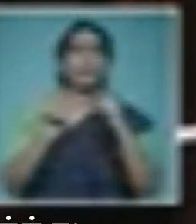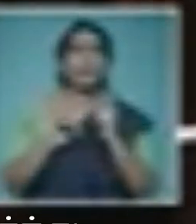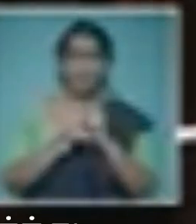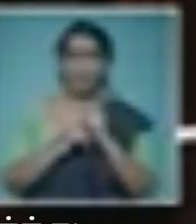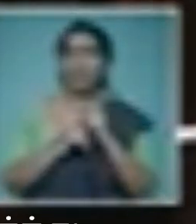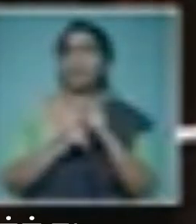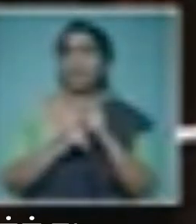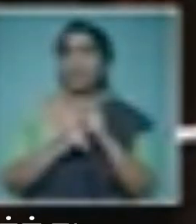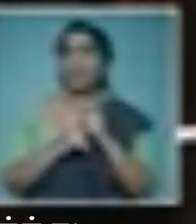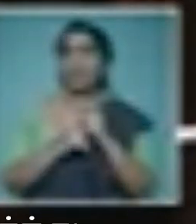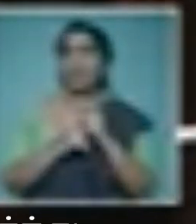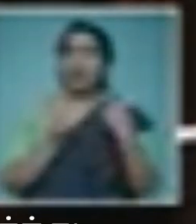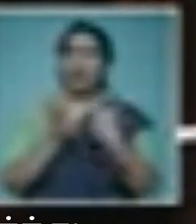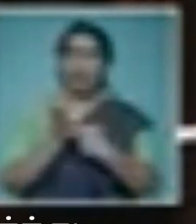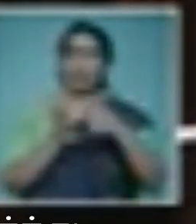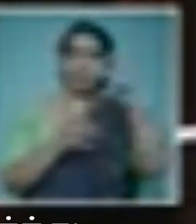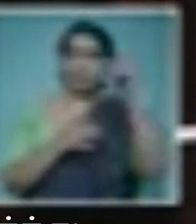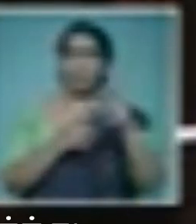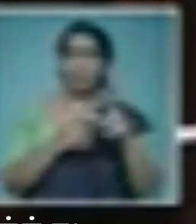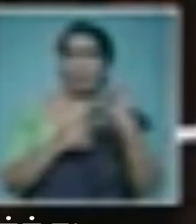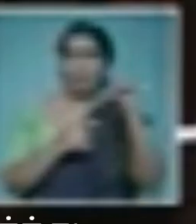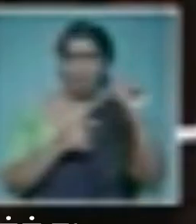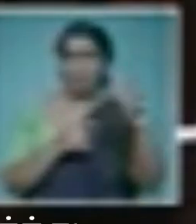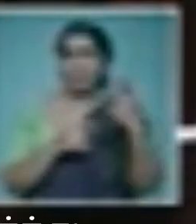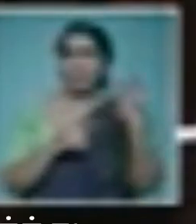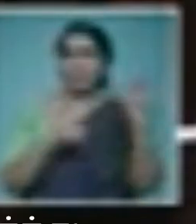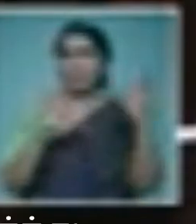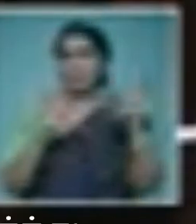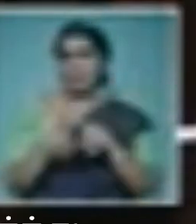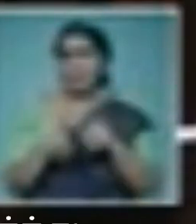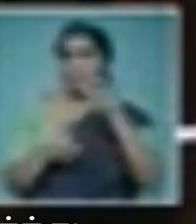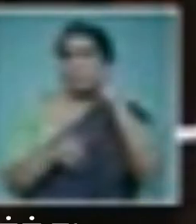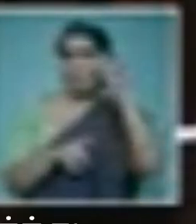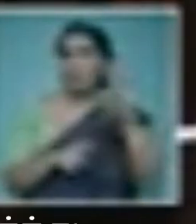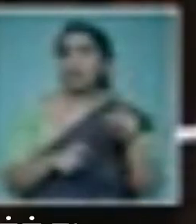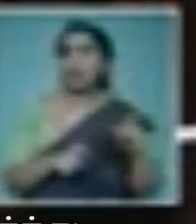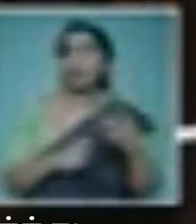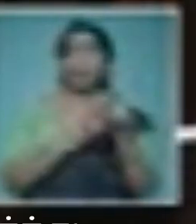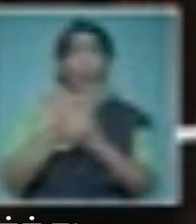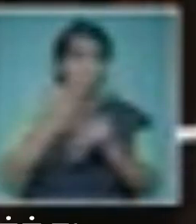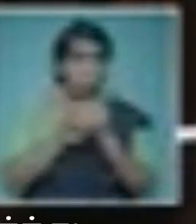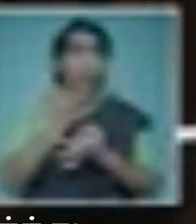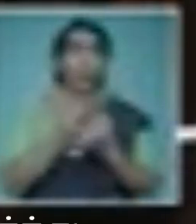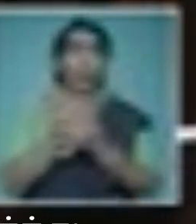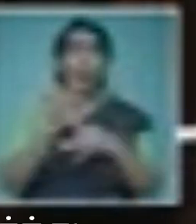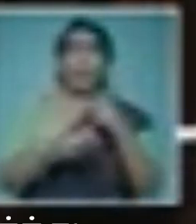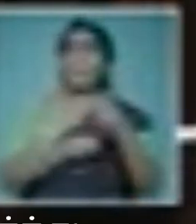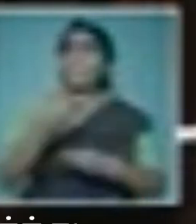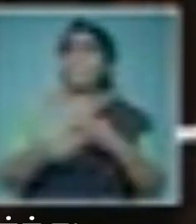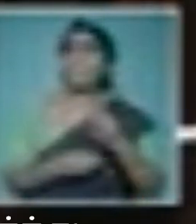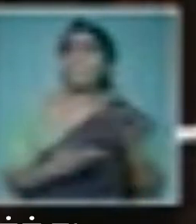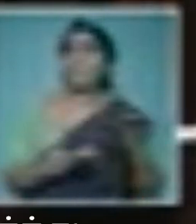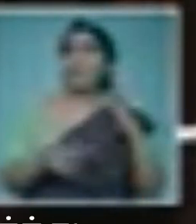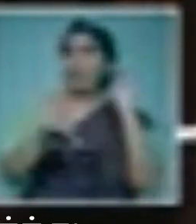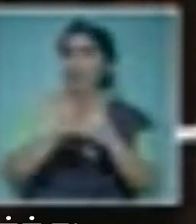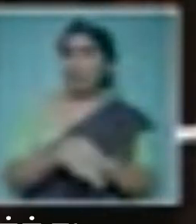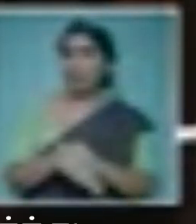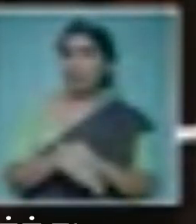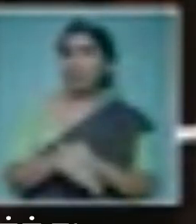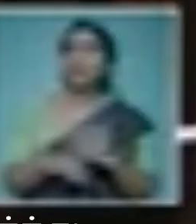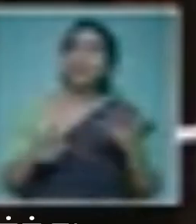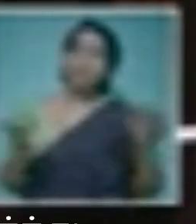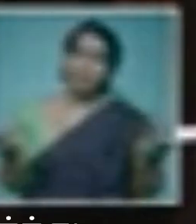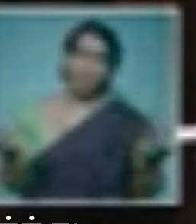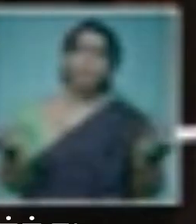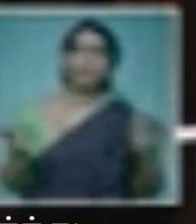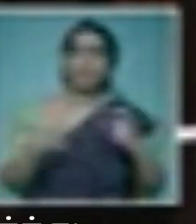ප්‍රදේශයේ රෝස්මන් කියලා එක්කෙනෙක් මම රෝස්මන් නම් දැන් රෝසමන් හරි රෝස්මන් කියලා එක්කෙනෙක් කුඩු කුඩුවියා කුඩු බිස්නස් කරලා අහුවෙලා දැන් බලන්න මේක